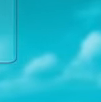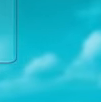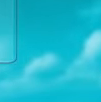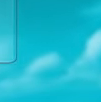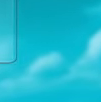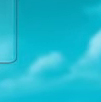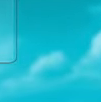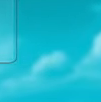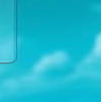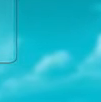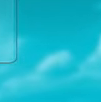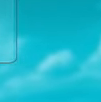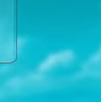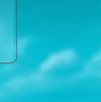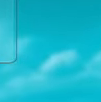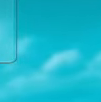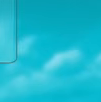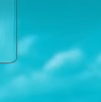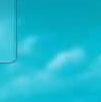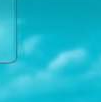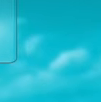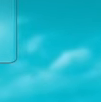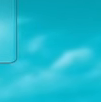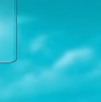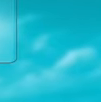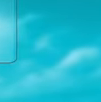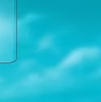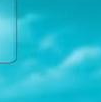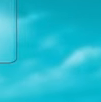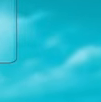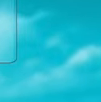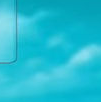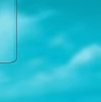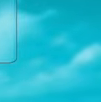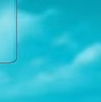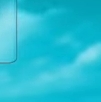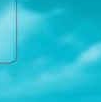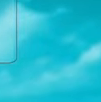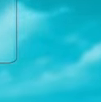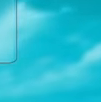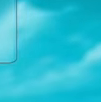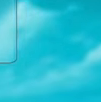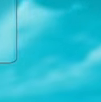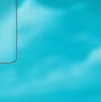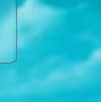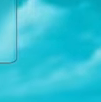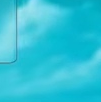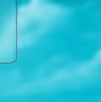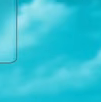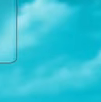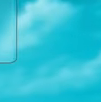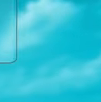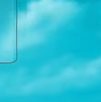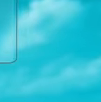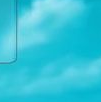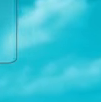Шиелде күндіз 7 градус жылы, түнде 5 градус суық болады. Жаңақорғанда ауа температурасы күндіз 8 градус 0-ден жоғары, түнде 4 градус